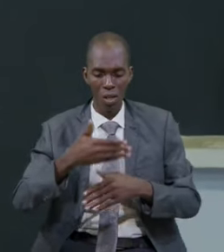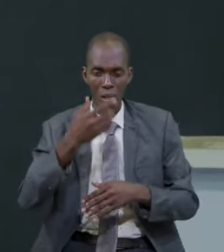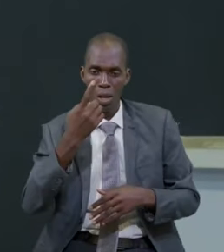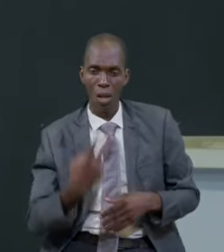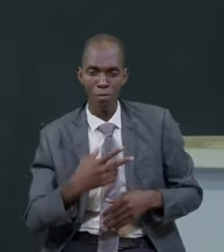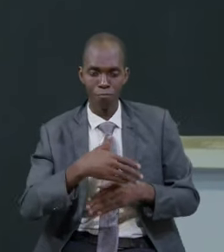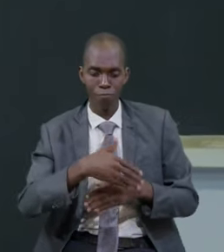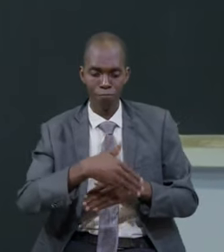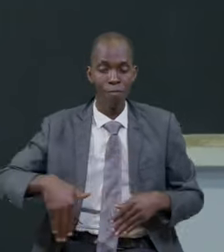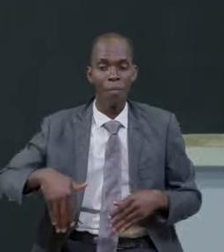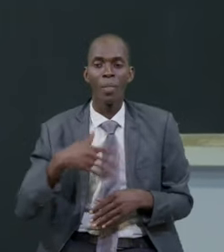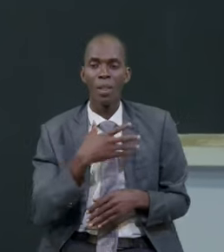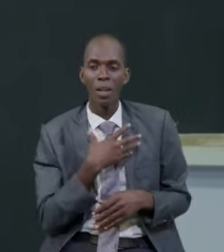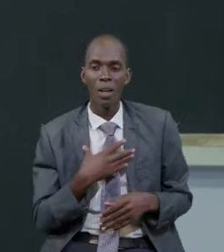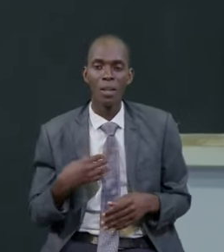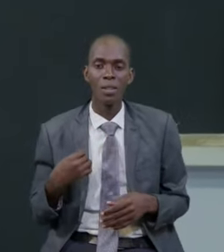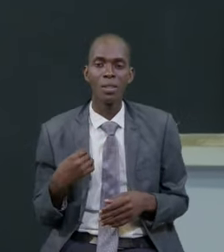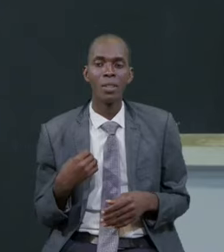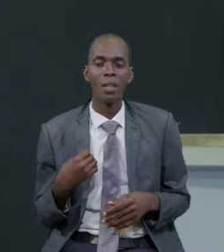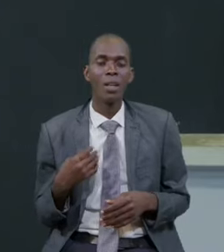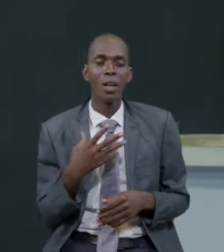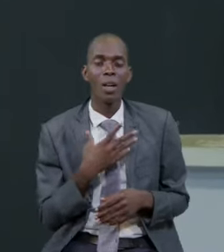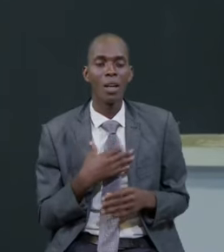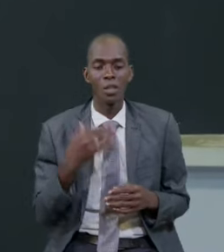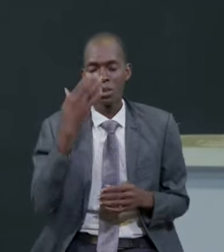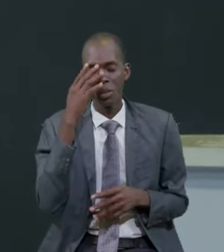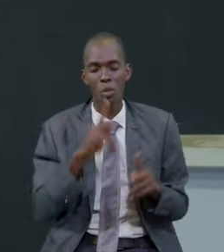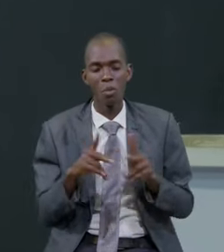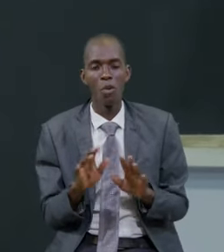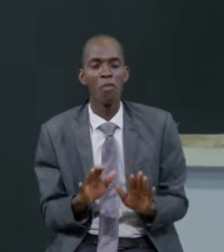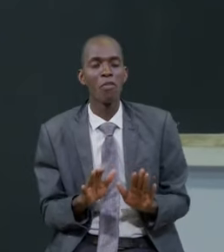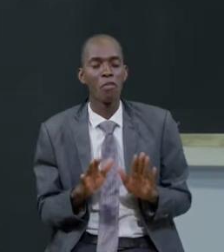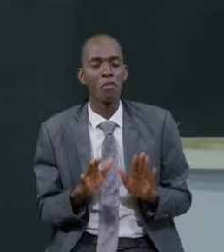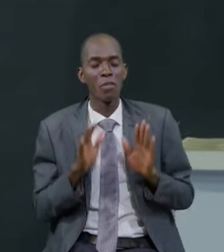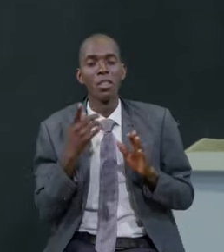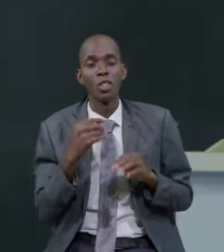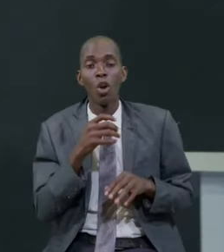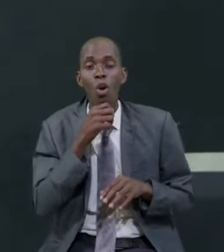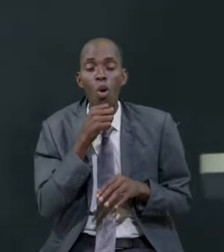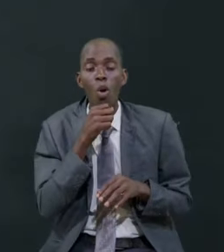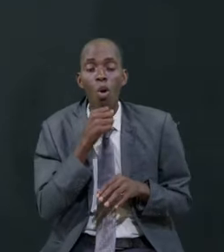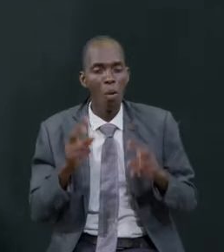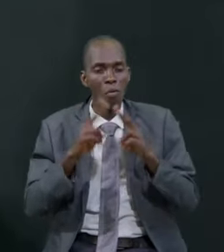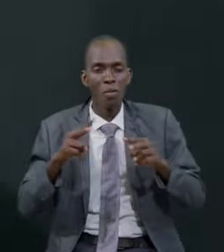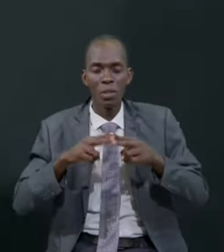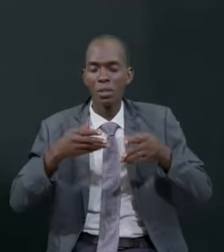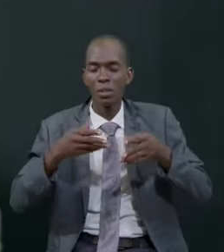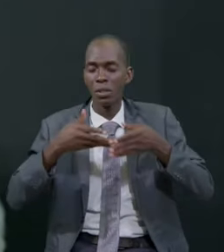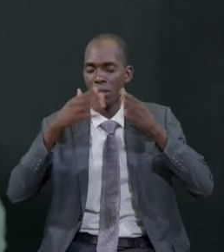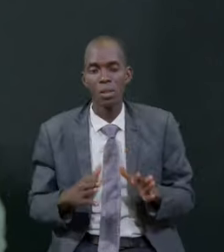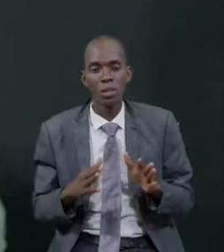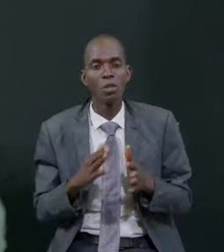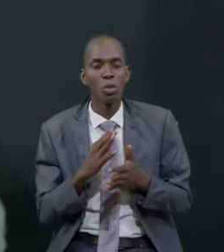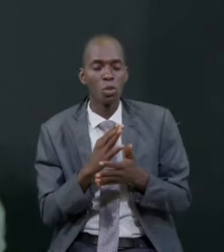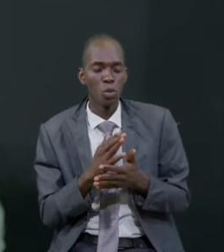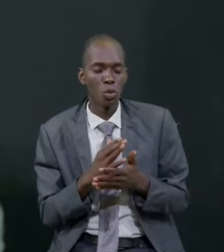Les directeurs craignaient ces maîtres de village. Certains pasteurs sont comme ça. Certains sont